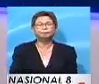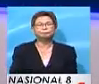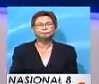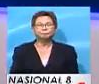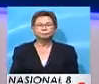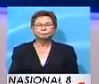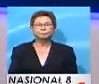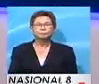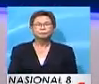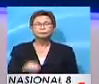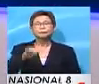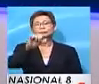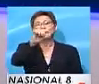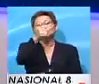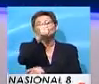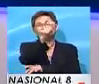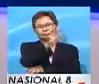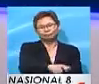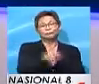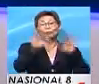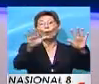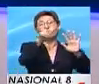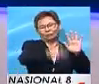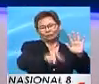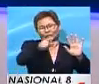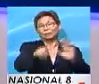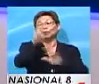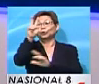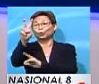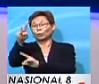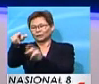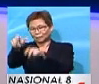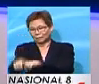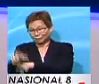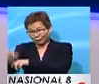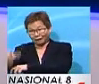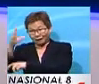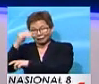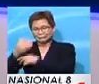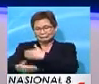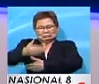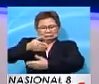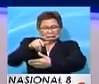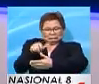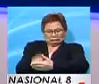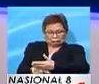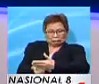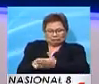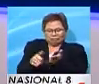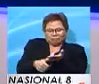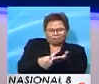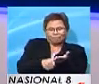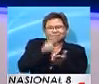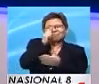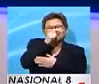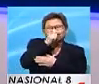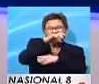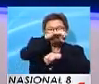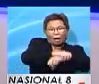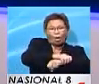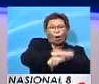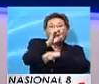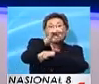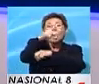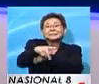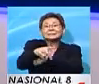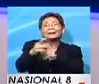baik 10 individu termasuk dua lelaki tempatan dipercayai dalamang sindiket KAD pengenalan palsu ditahan dalam operasi